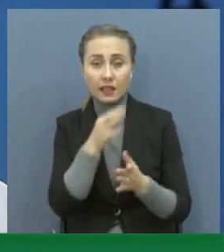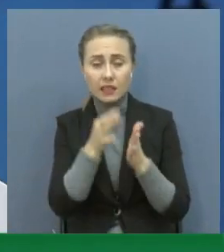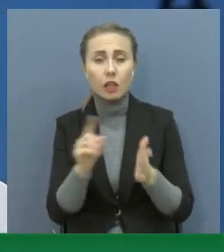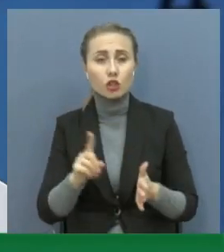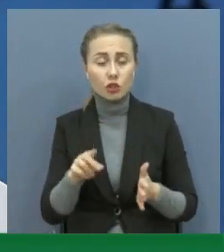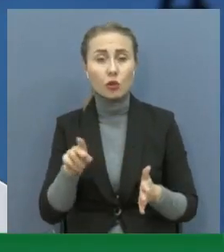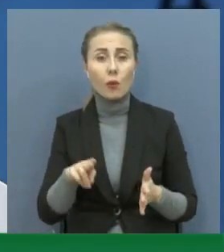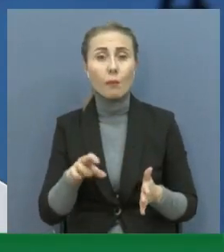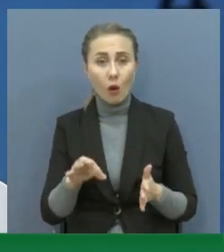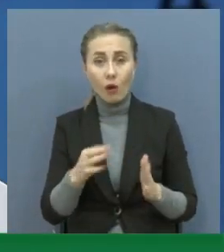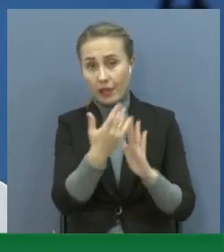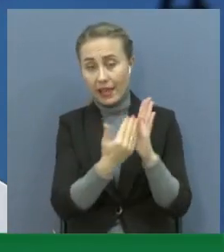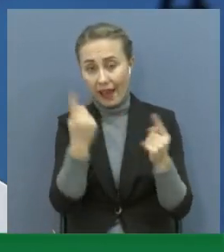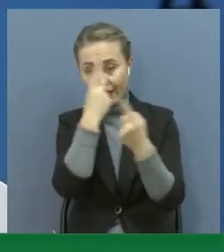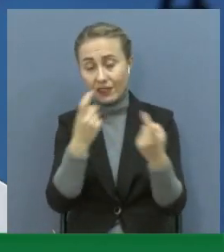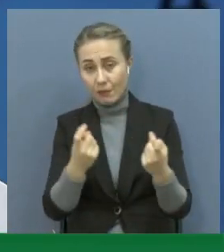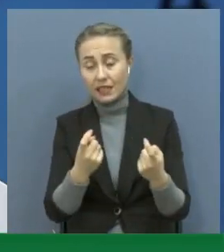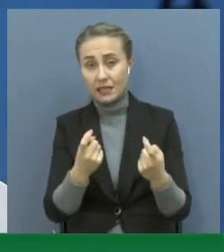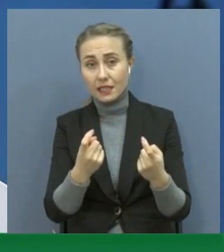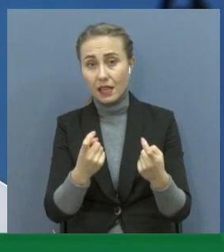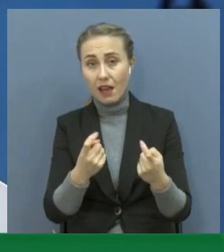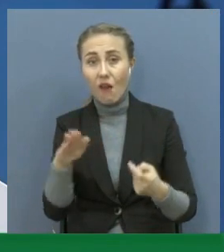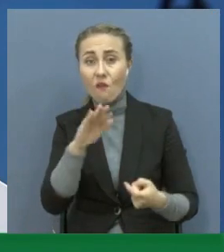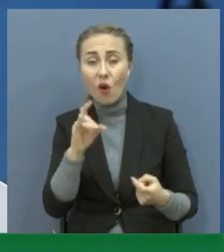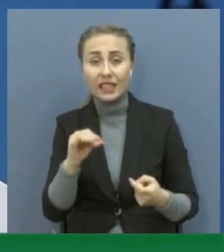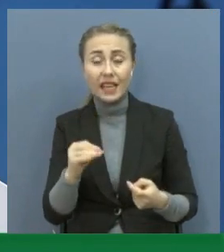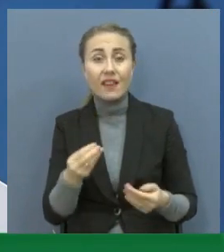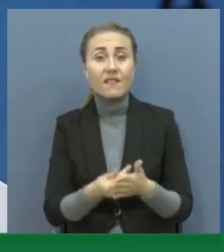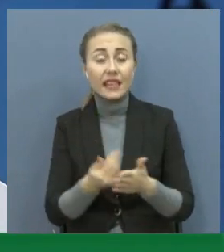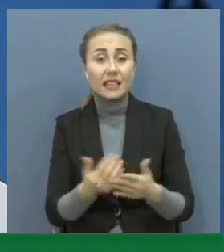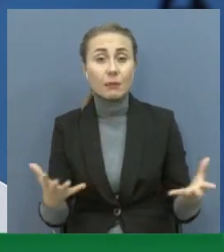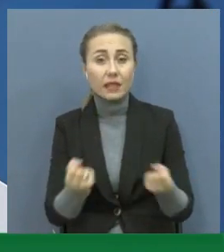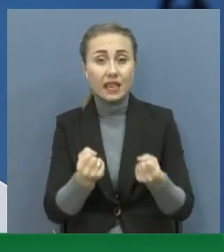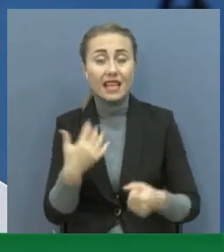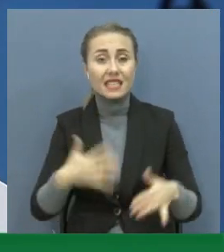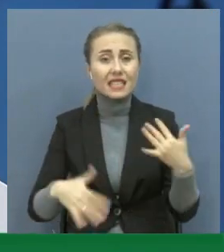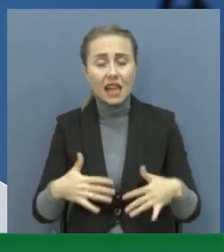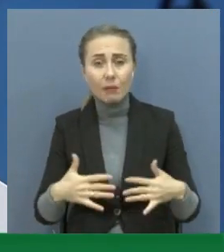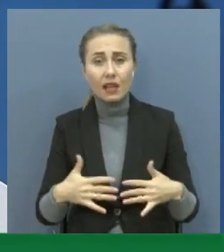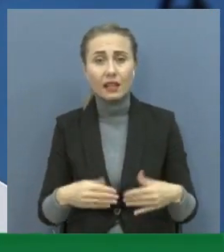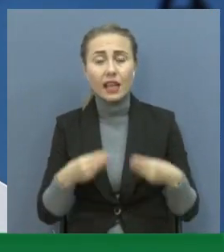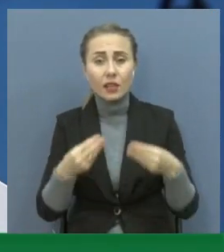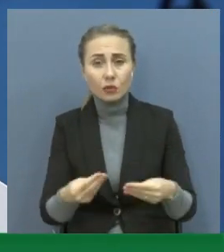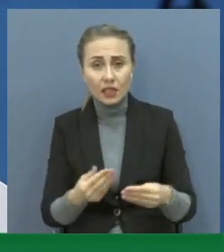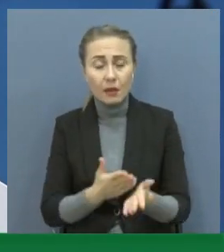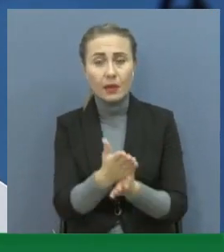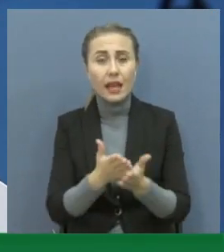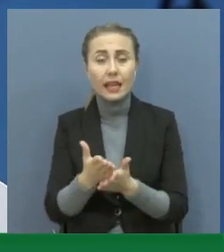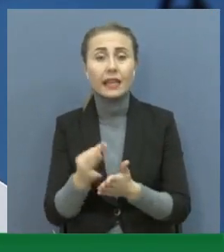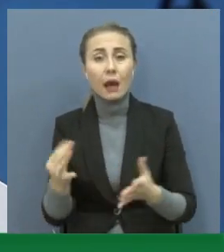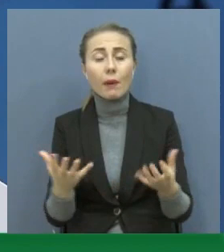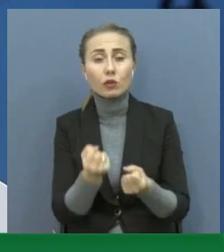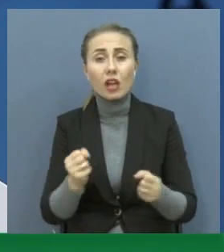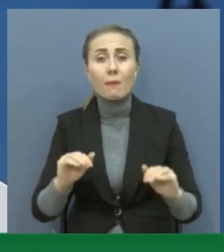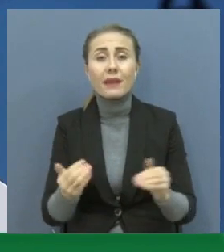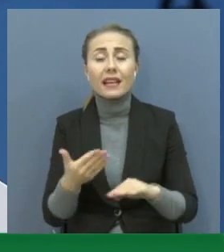по данной информации фонды финансовой поддержки слабыми темпами выдаются направления на получение